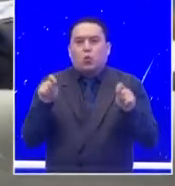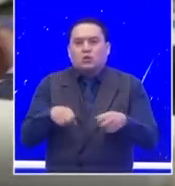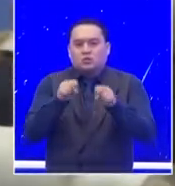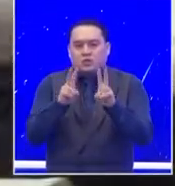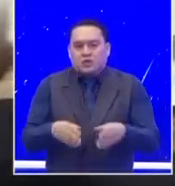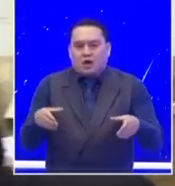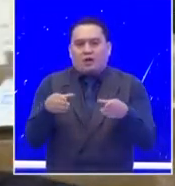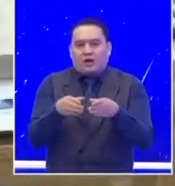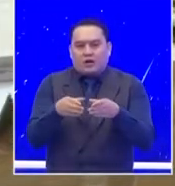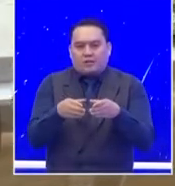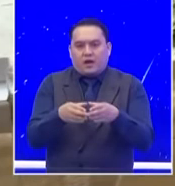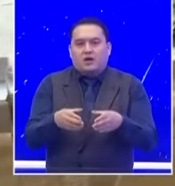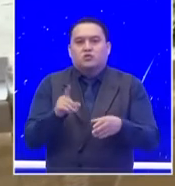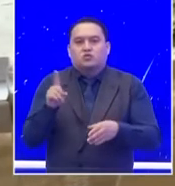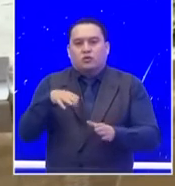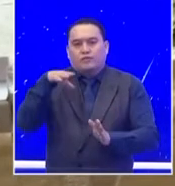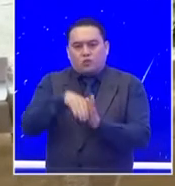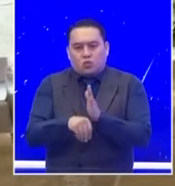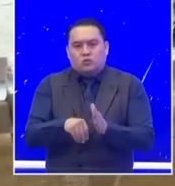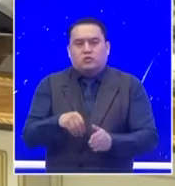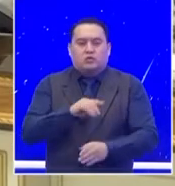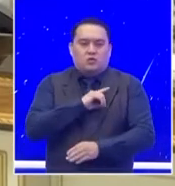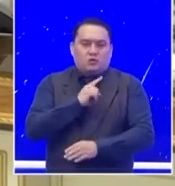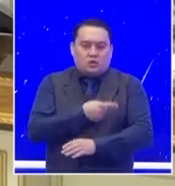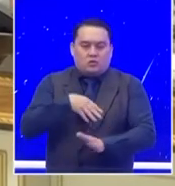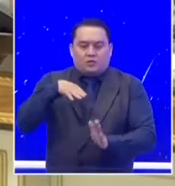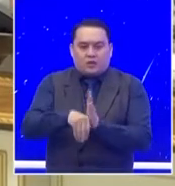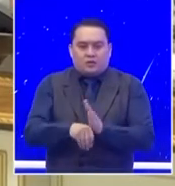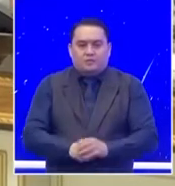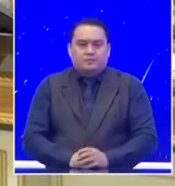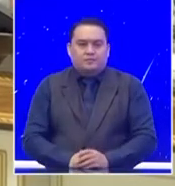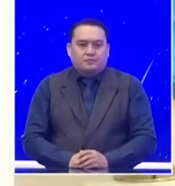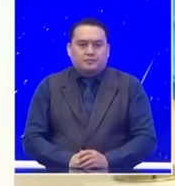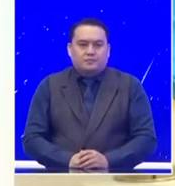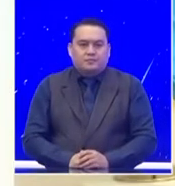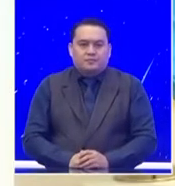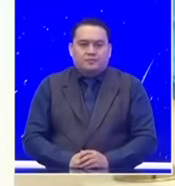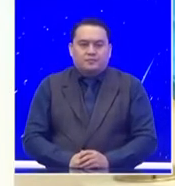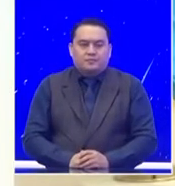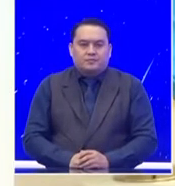специальные активистские объединения, которые вносят свою лепту в дело.